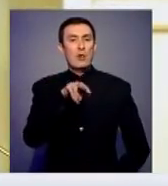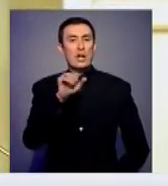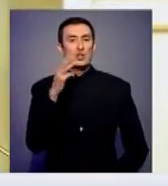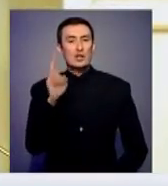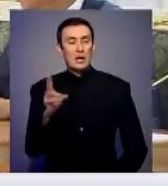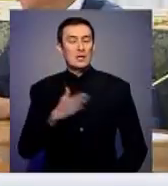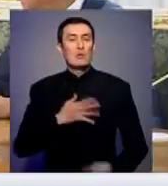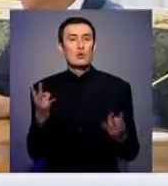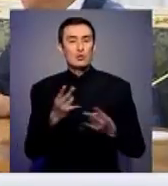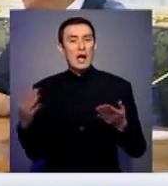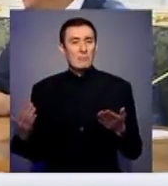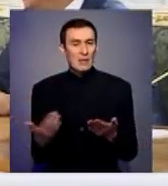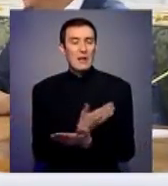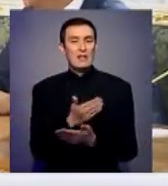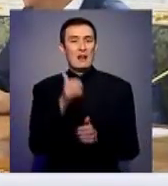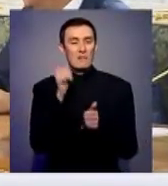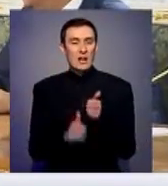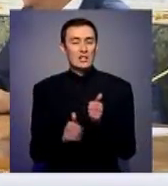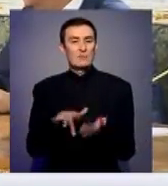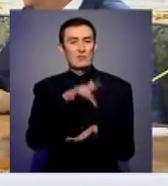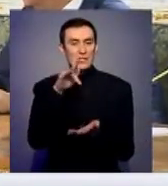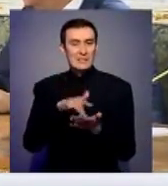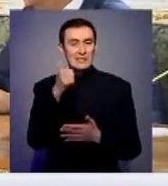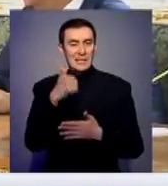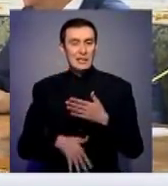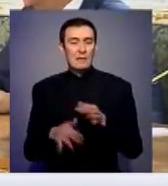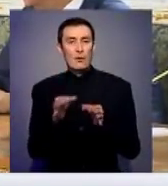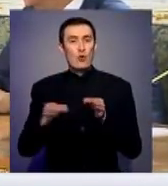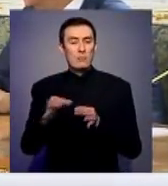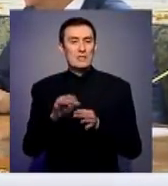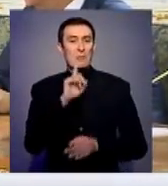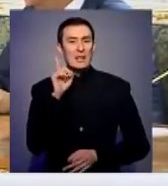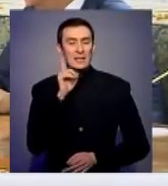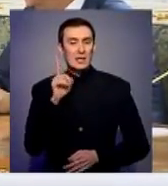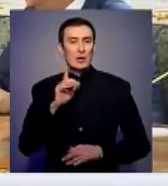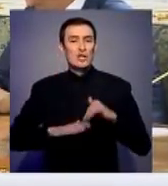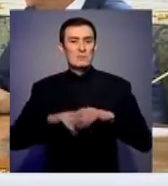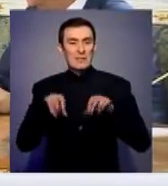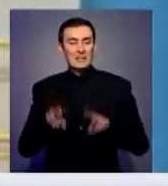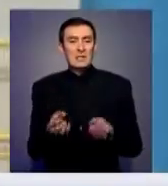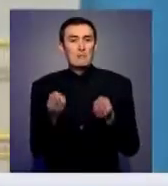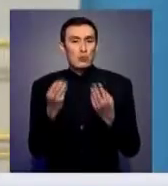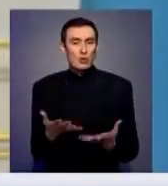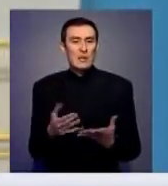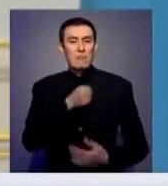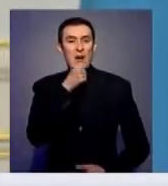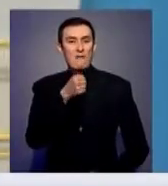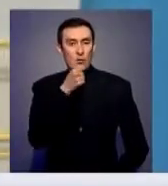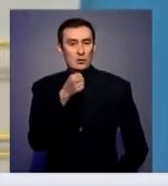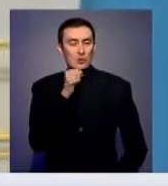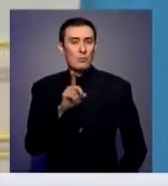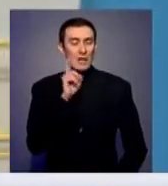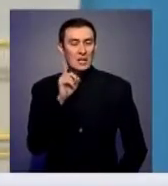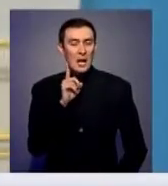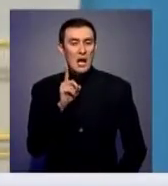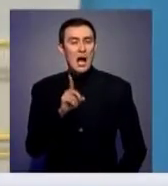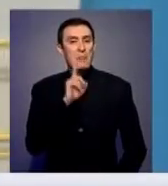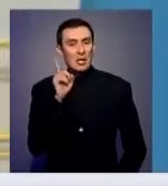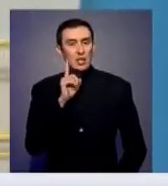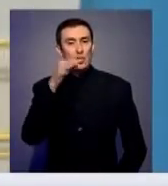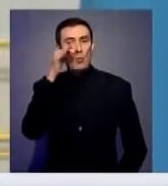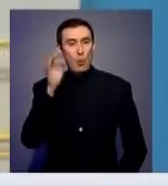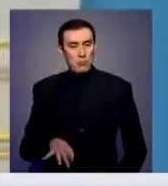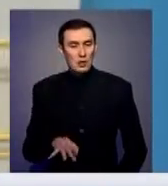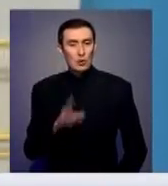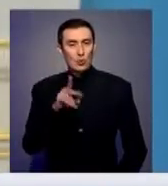надо обновлять в регионах и в центре, приводить молодых. Ну, не просто по возрасту молодых, но опытных,